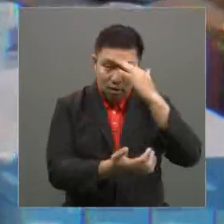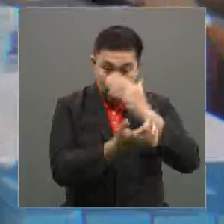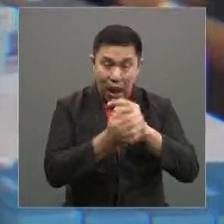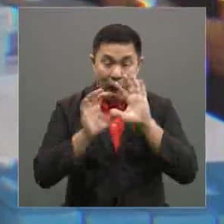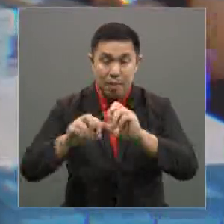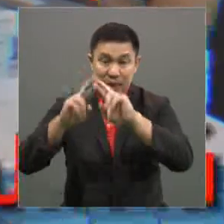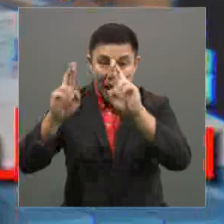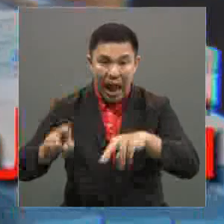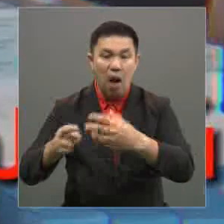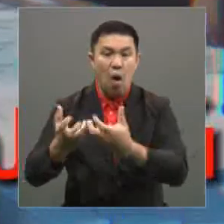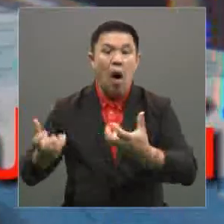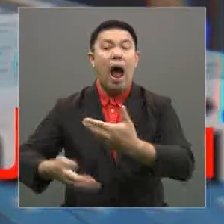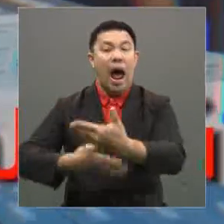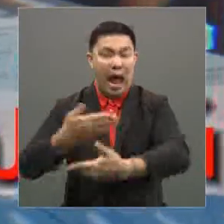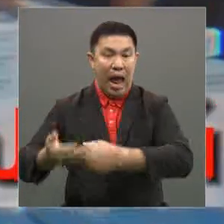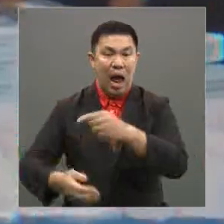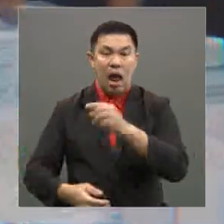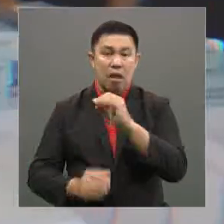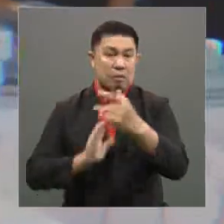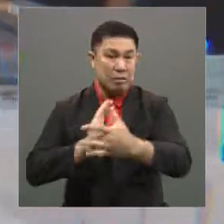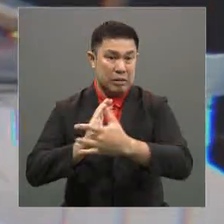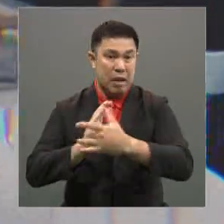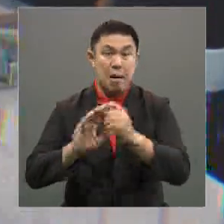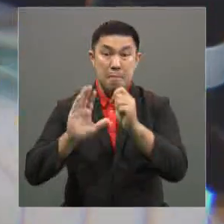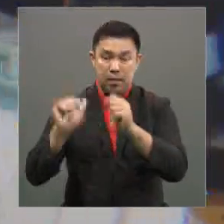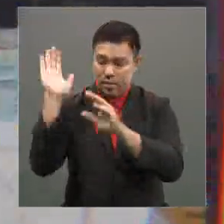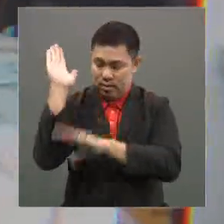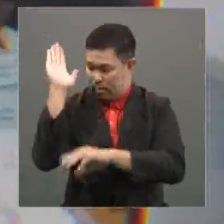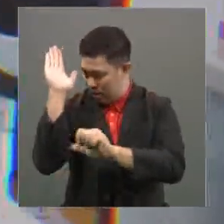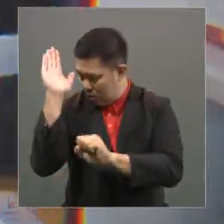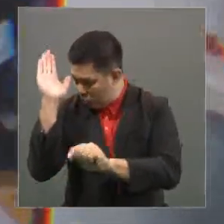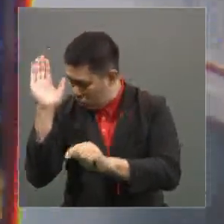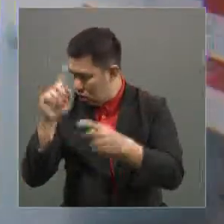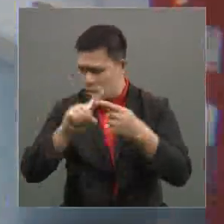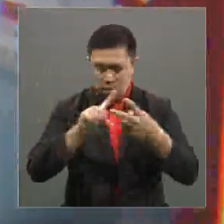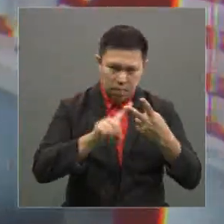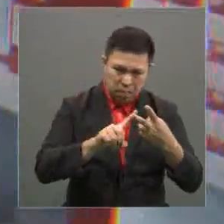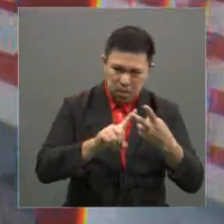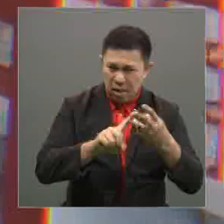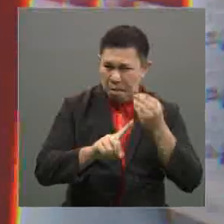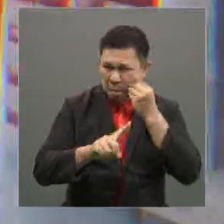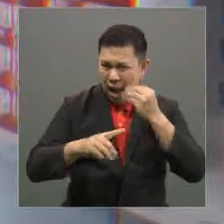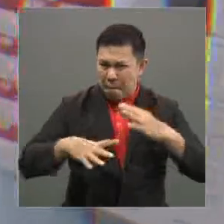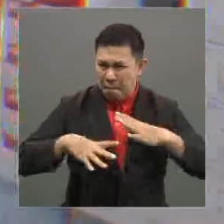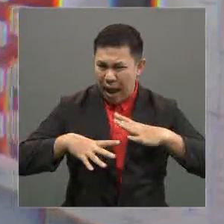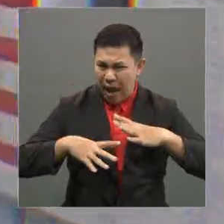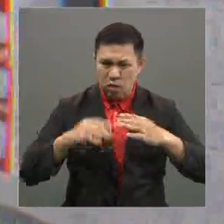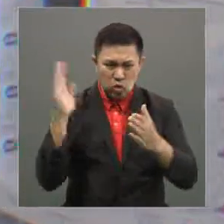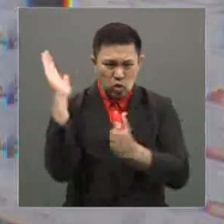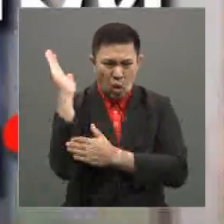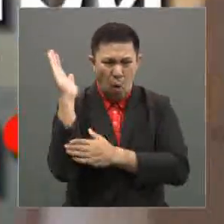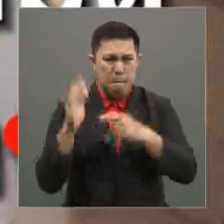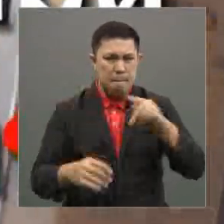คือที่ร้านจำหน่ายอุปกรณ์ไอทีที่อำเภอเมืองจังหวัดสตูลและอีกจุดนึงที่เข้าไปตรวจก็คือบ้านพักในซอยประชาอุทิศ